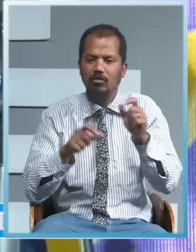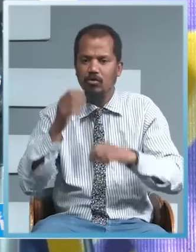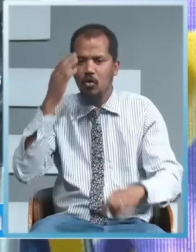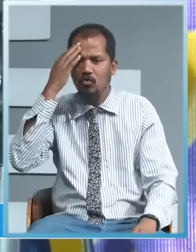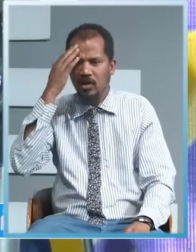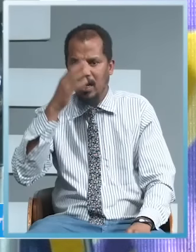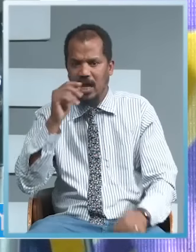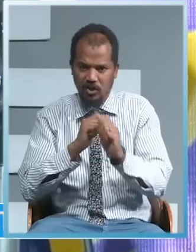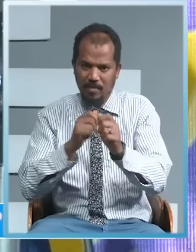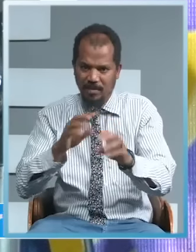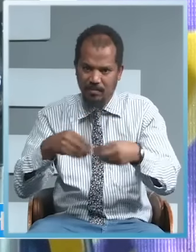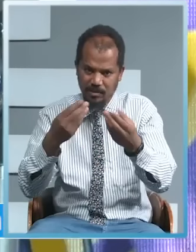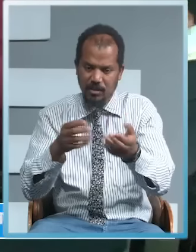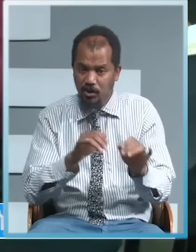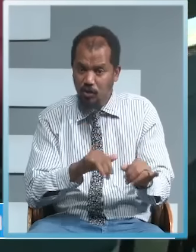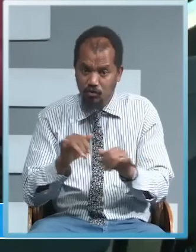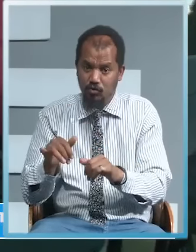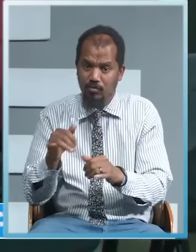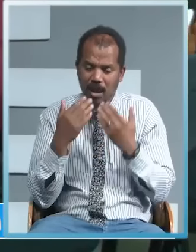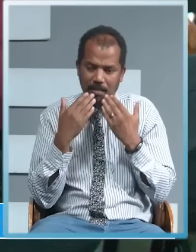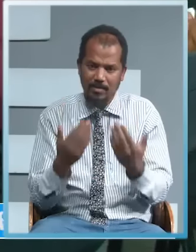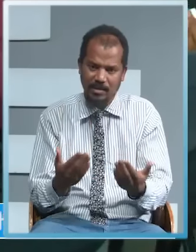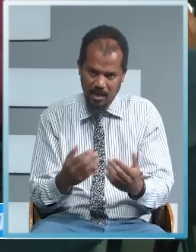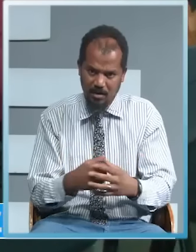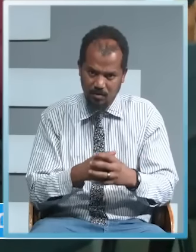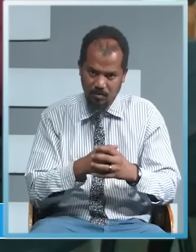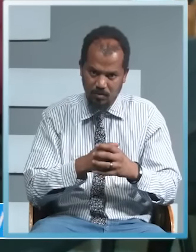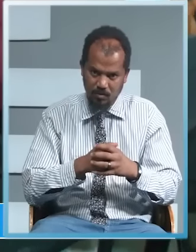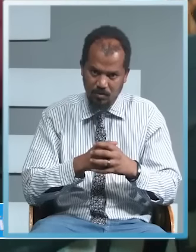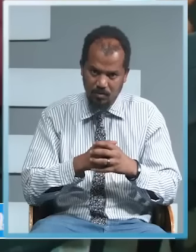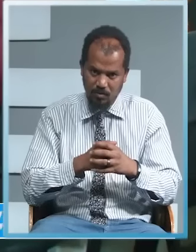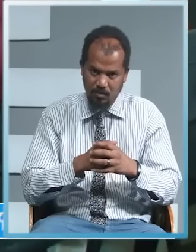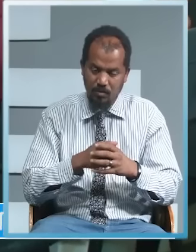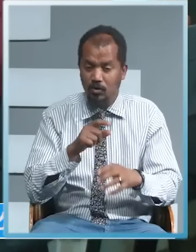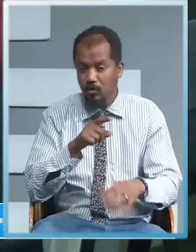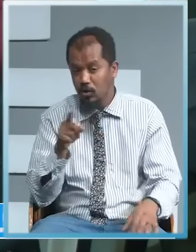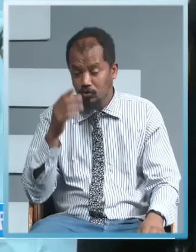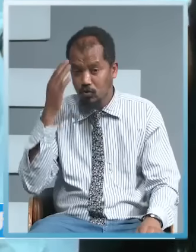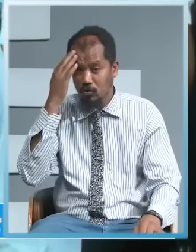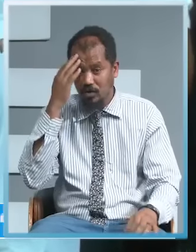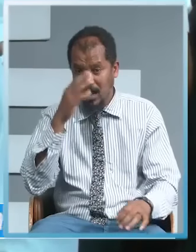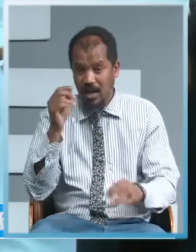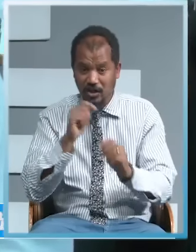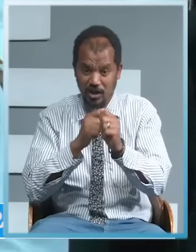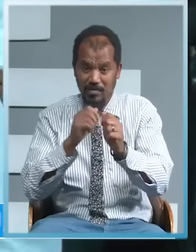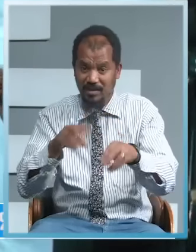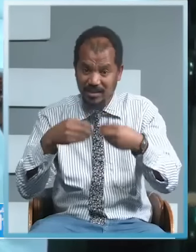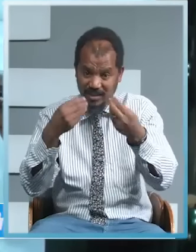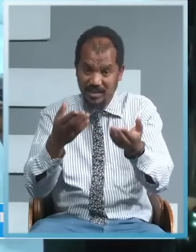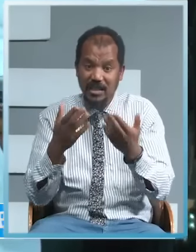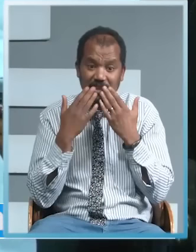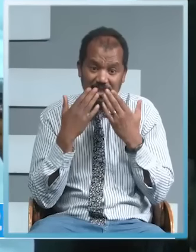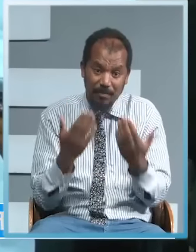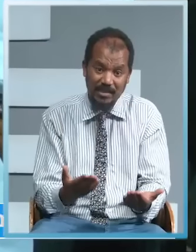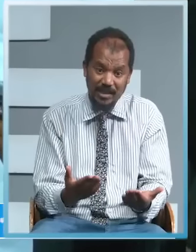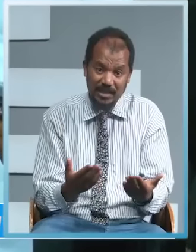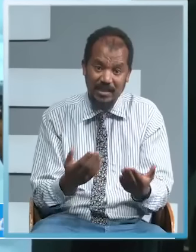እውቅናና ሽልማት ለመስጠት እንደዚሁም ለማመስገን ነው። እነሱን እውቅናና ሽልማት ስንሰጥና